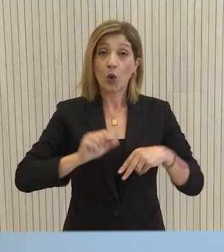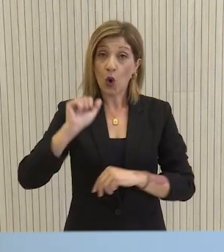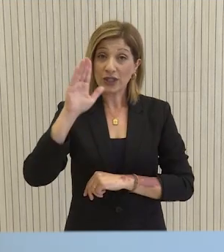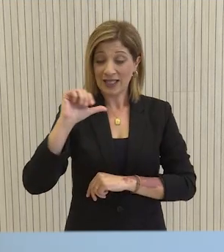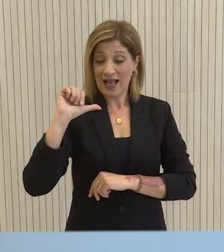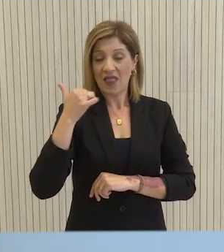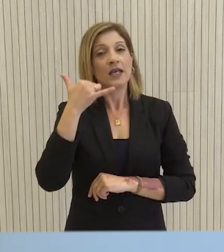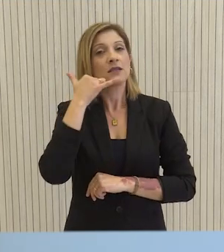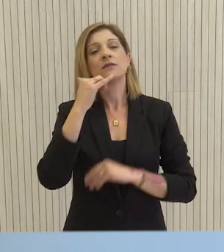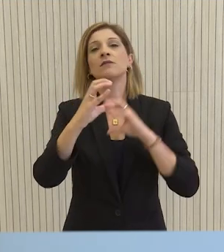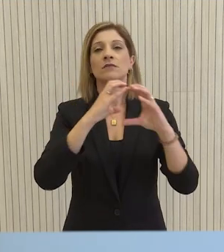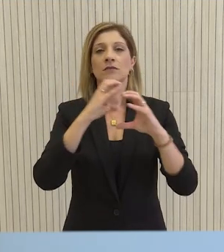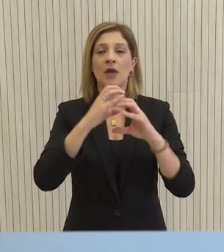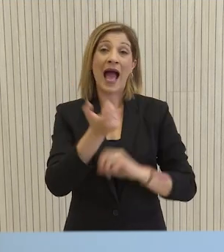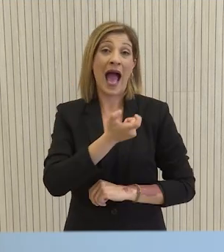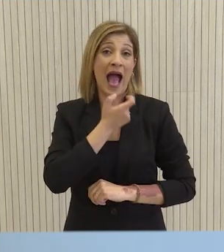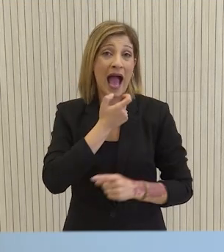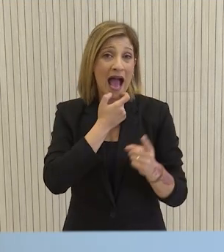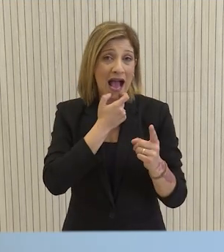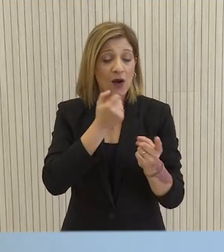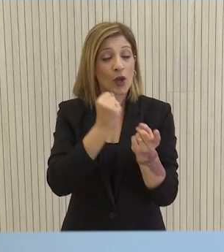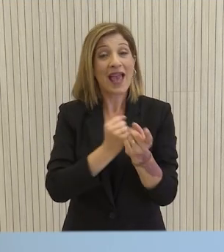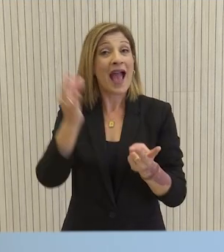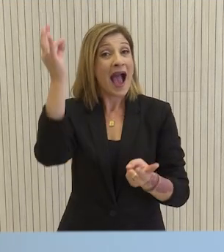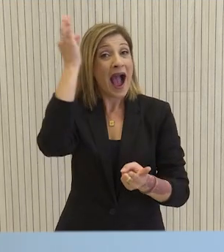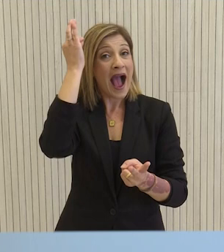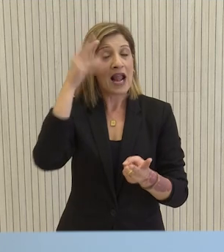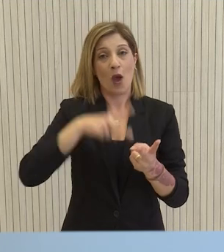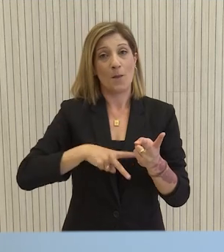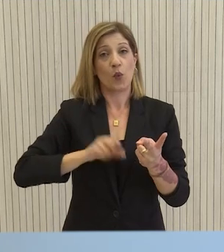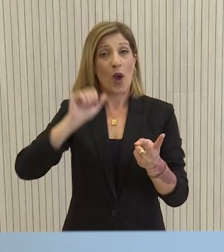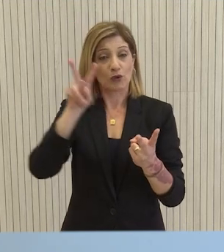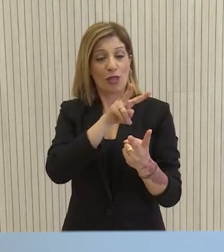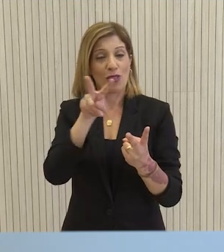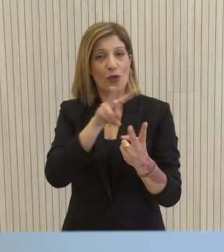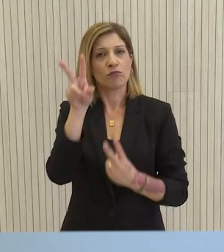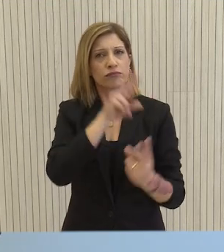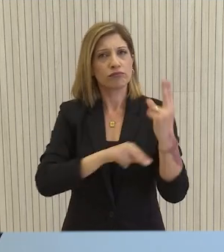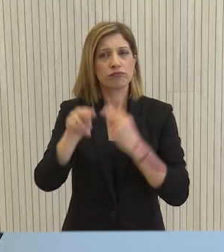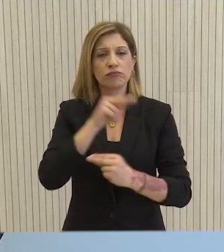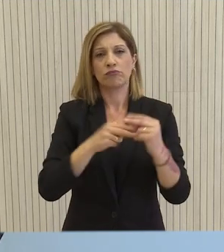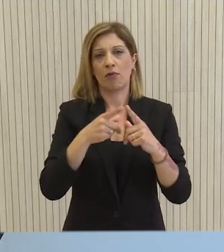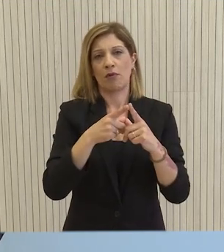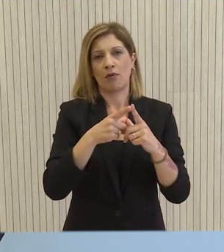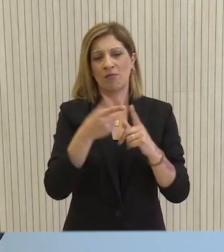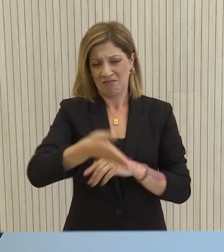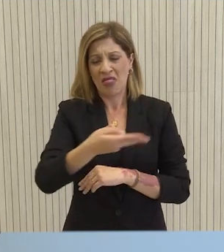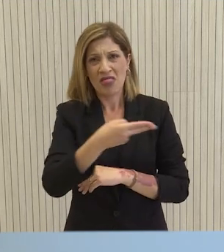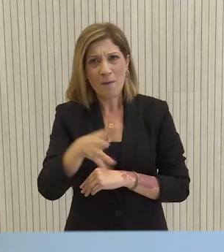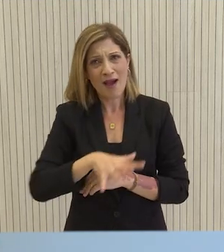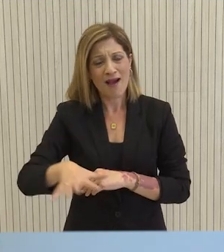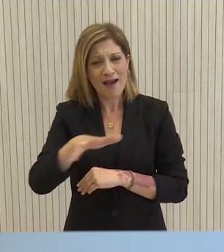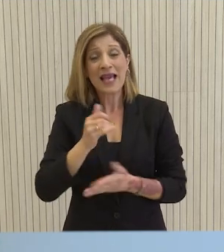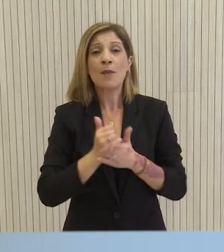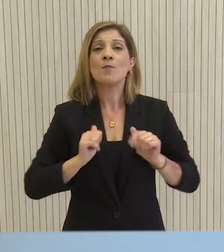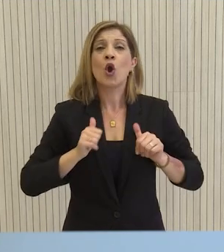χθες τηλεφωνικές επικοινωνίες με τον Βρετανό και την Γαλλίδα ομόλογους του, όπου συζήτησαν τις εξελίξεις στην περιοχή αλλά και την πρωτοβουλία